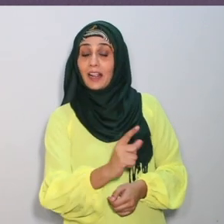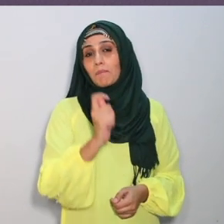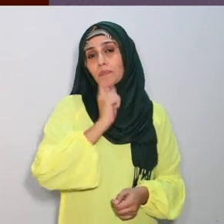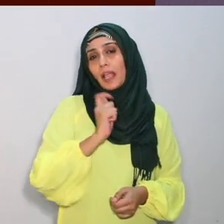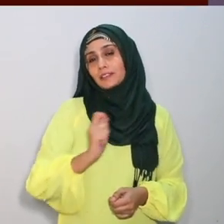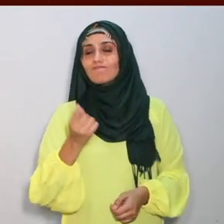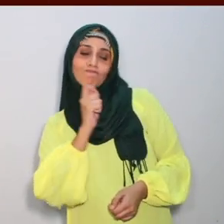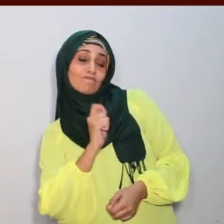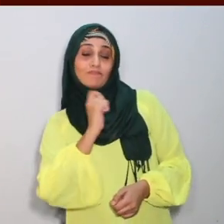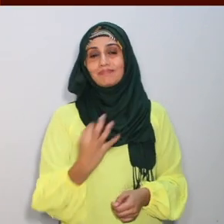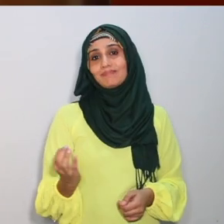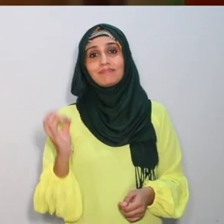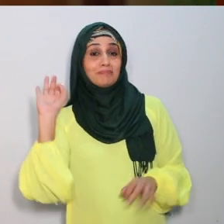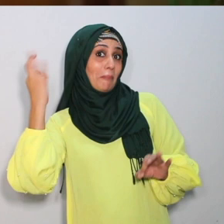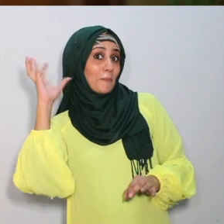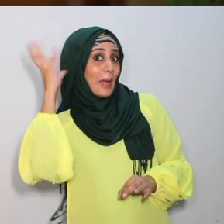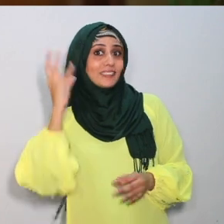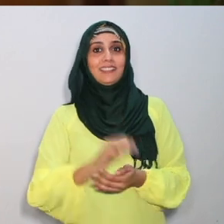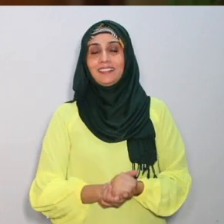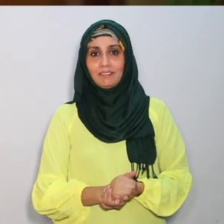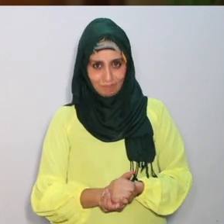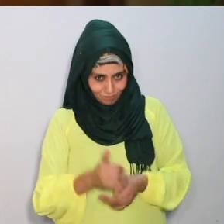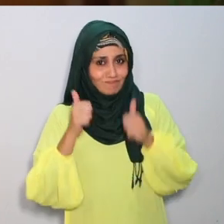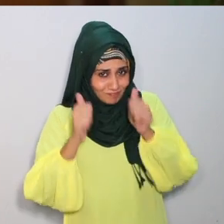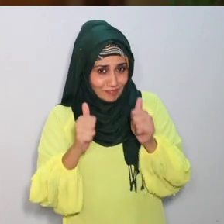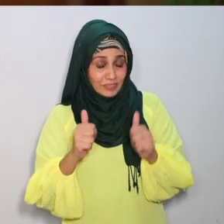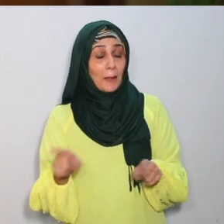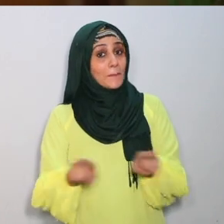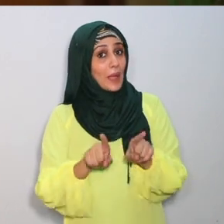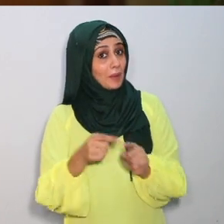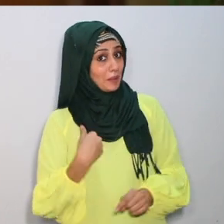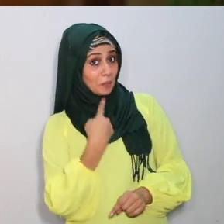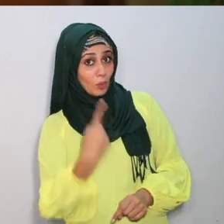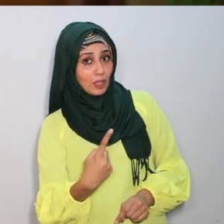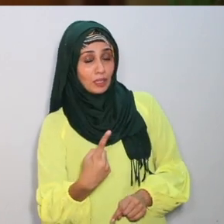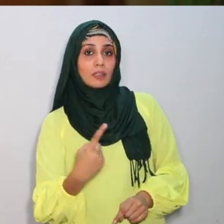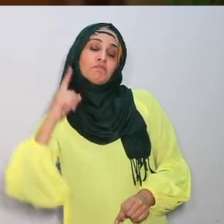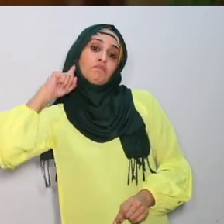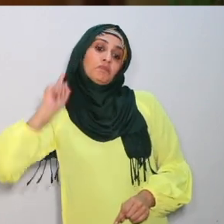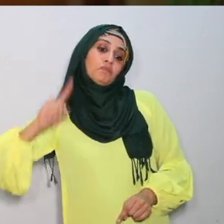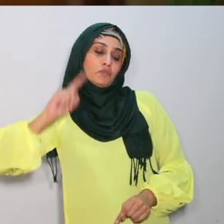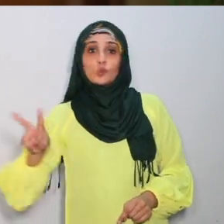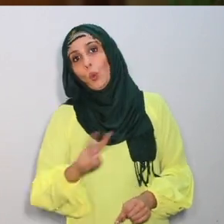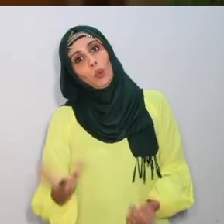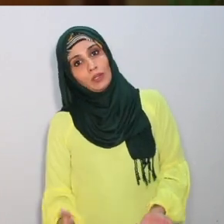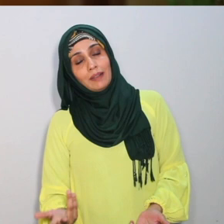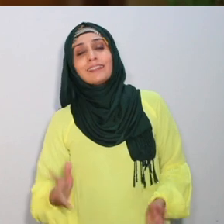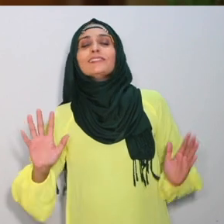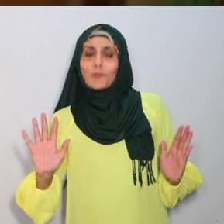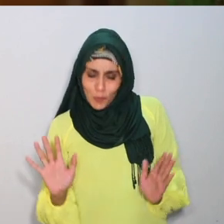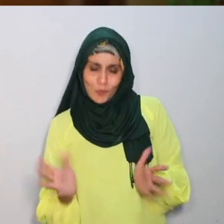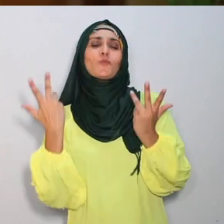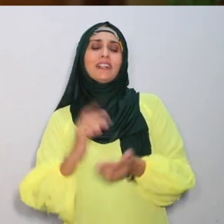एक आइसक्रीम भी। कैसा, मैं भी तो यही कहती थी, मेरी बात सुनते नहीं थे, लेकिन